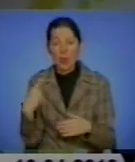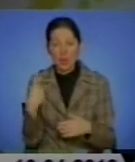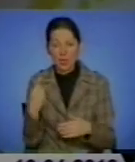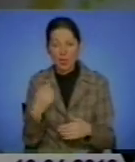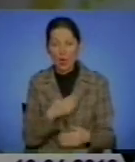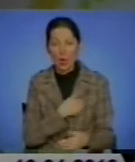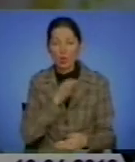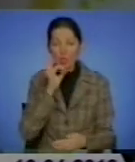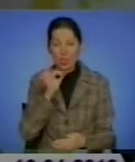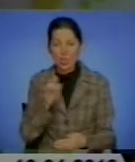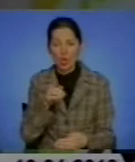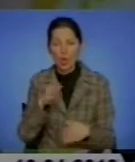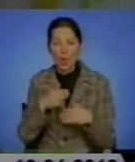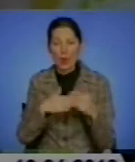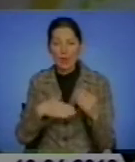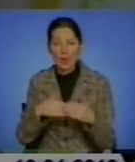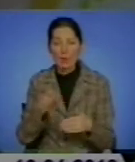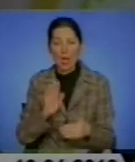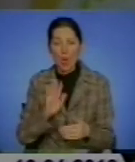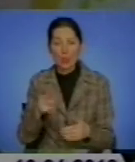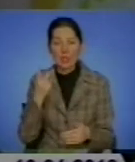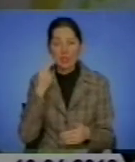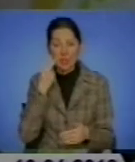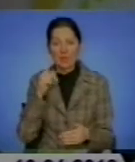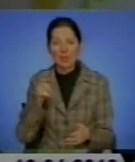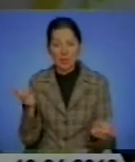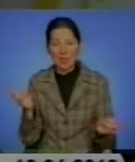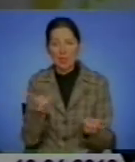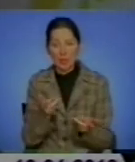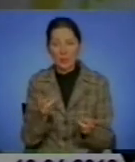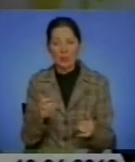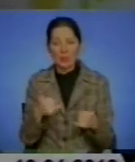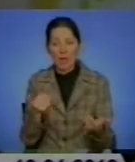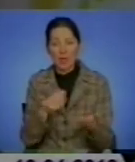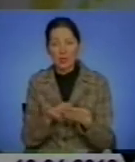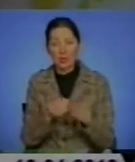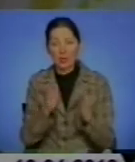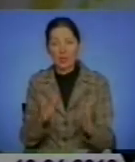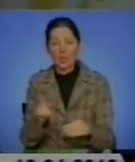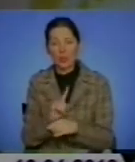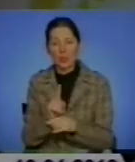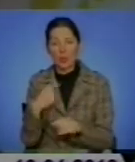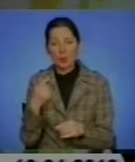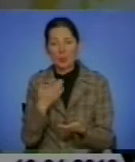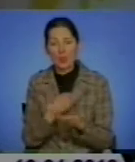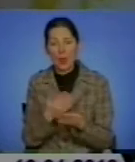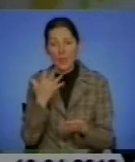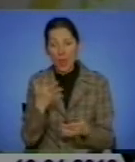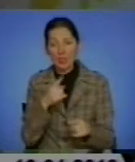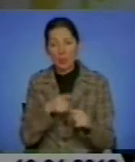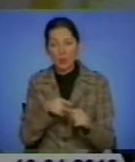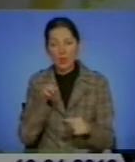хочу сказати, що професія буде завжди затребувана. Для прикладу, лише у Тернопільській області є 5,5